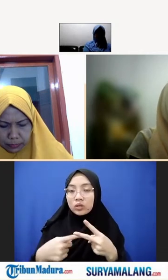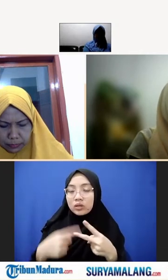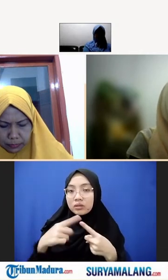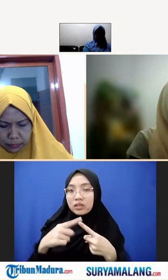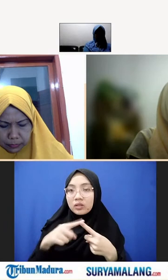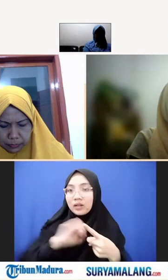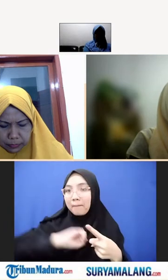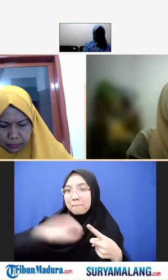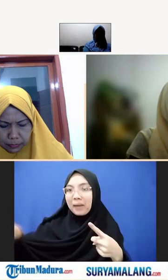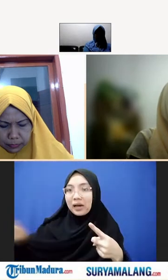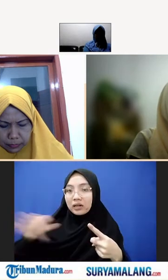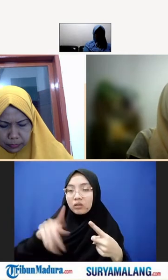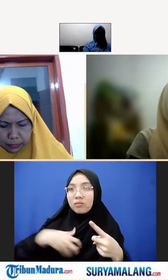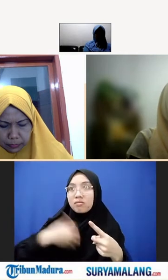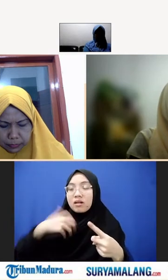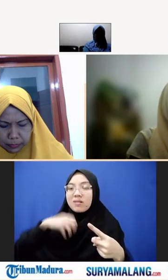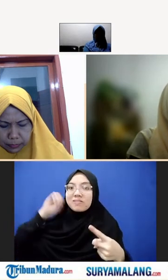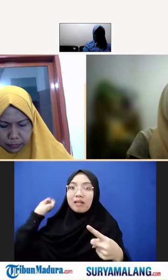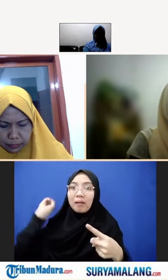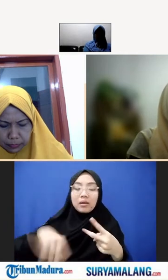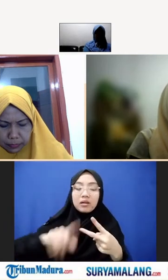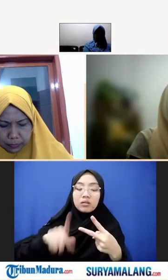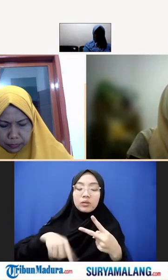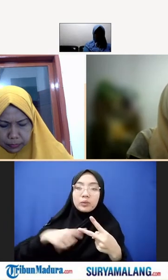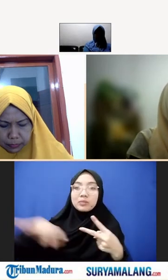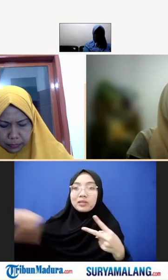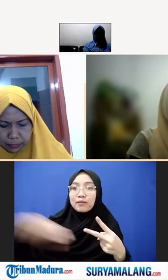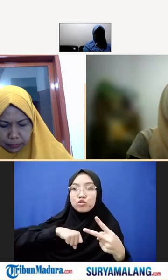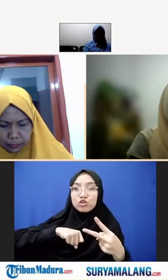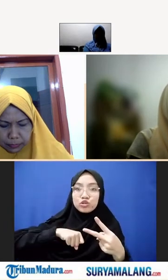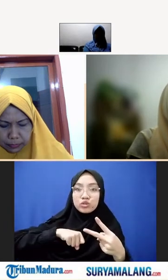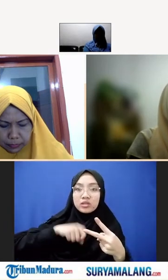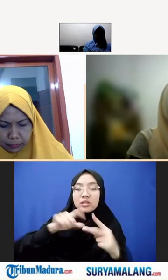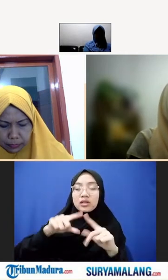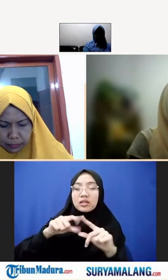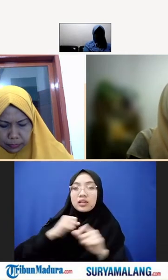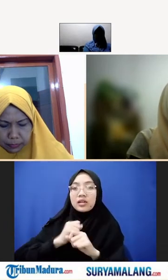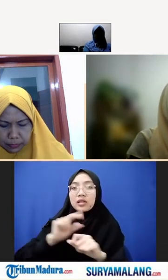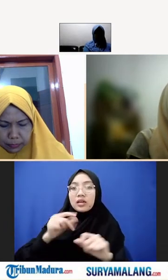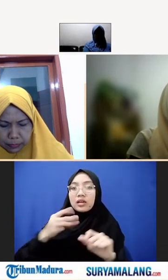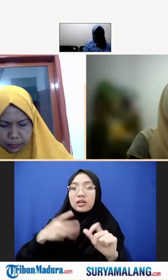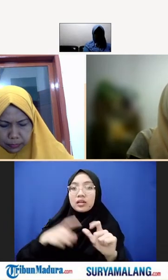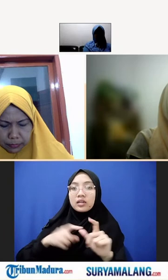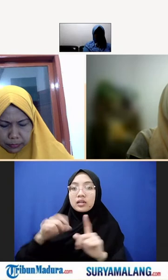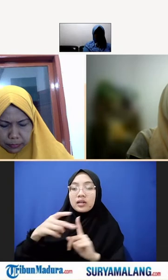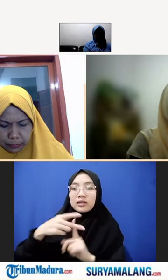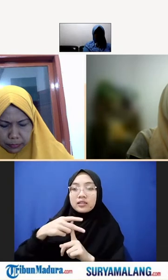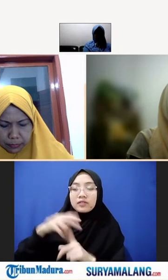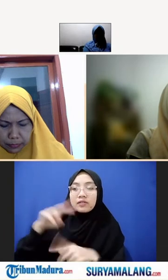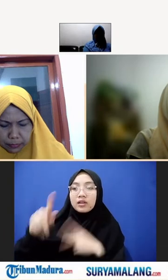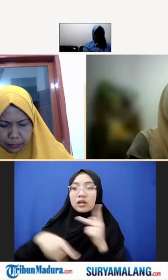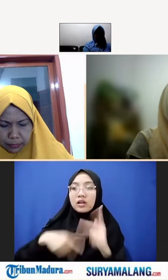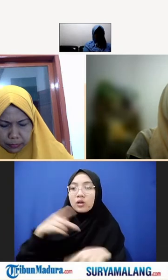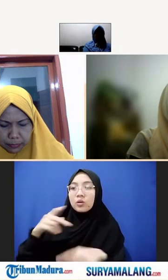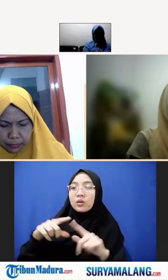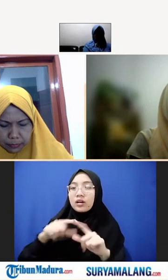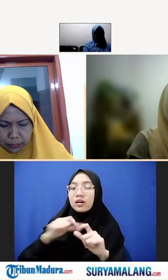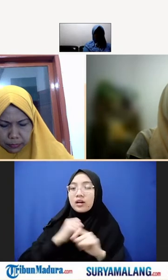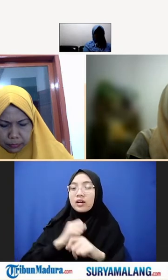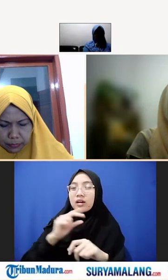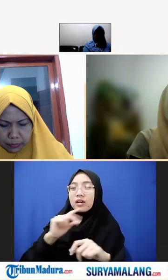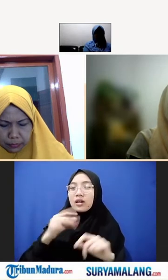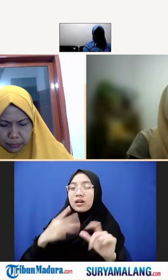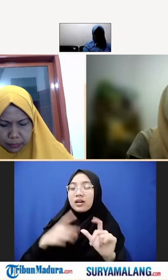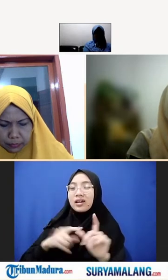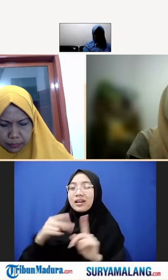kalau marah, kemudian satu lagi suka merebut, agresif gitu kan. Nah, kalau yang agresif ini saya berpikir mungkin salah satunya